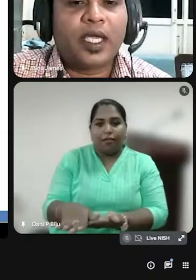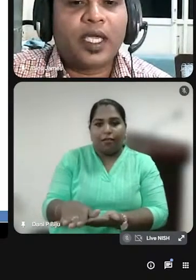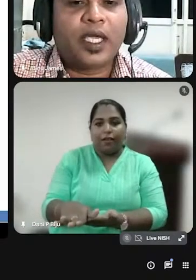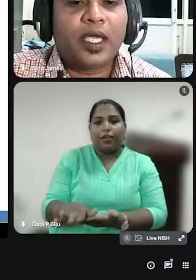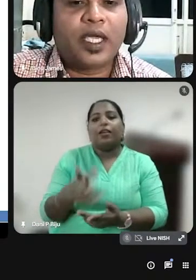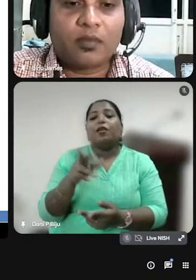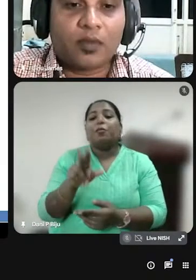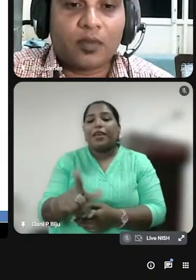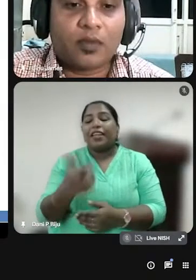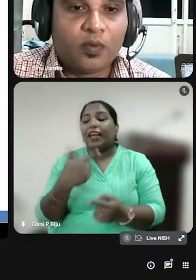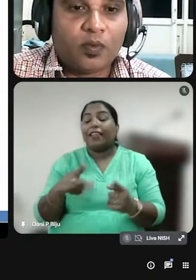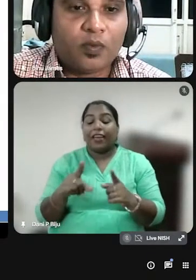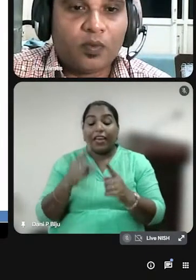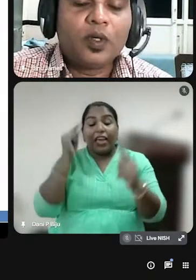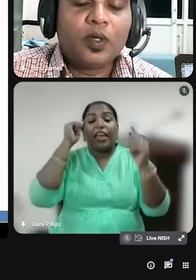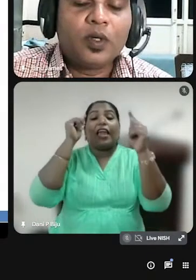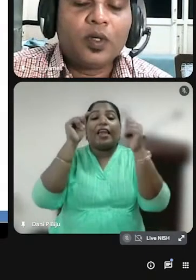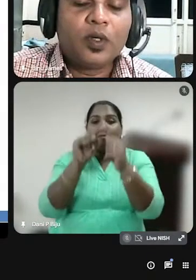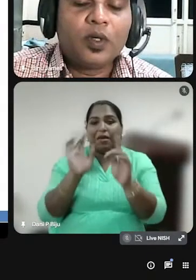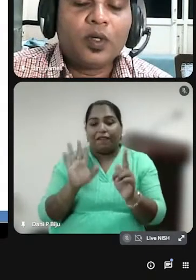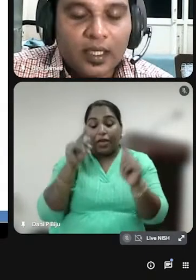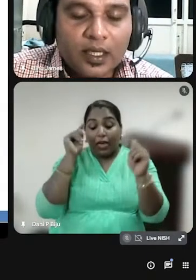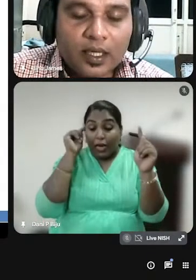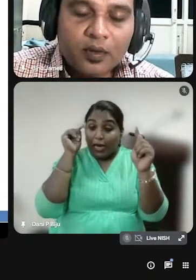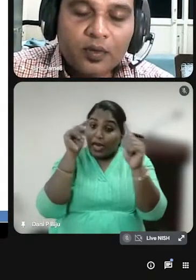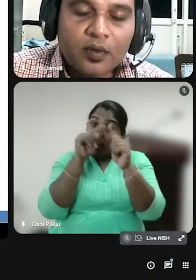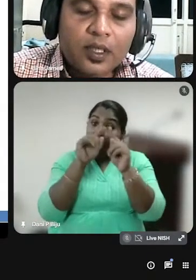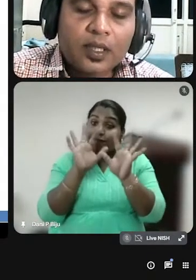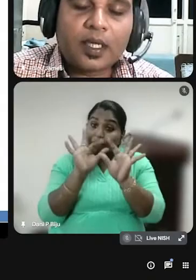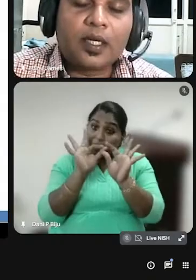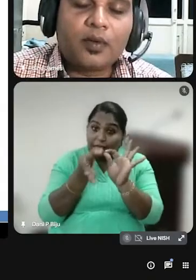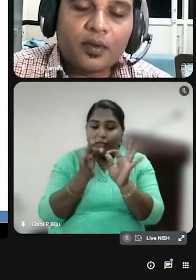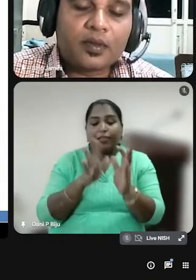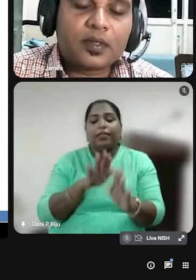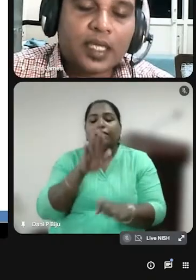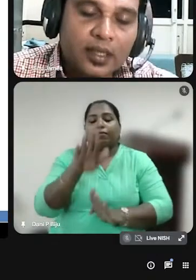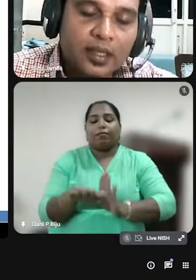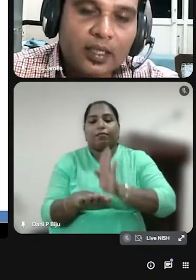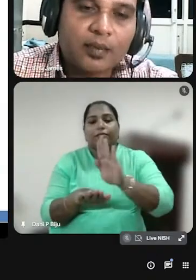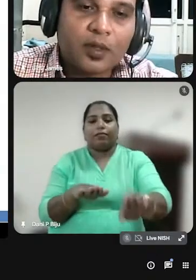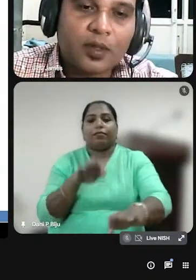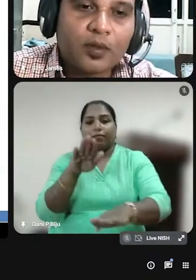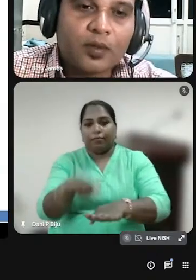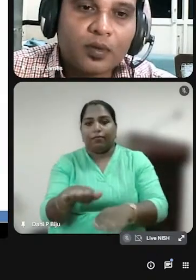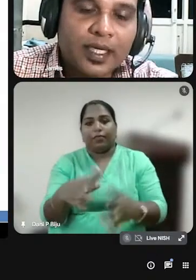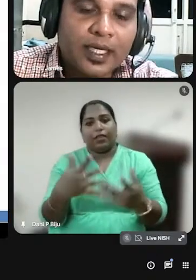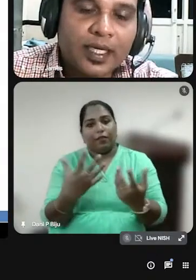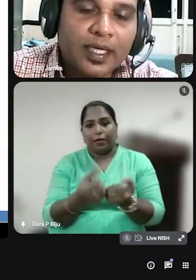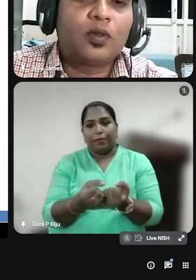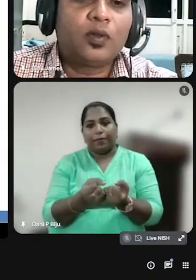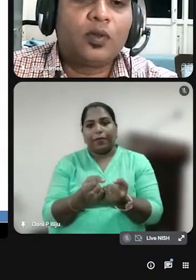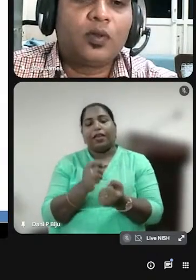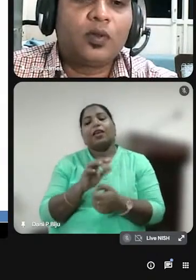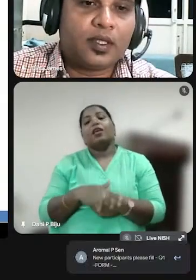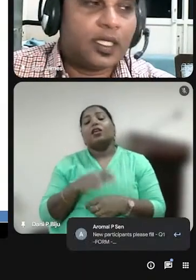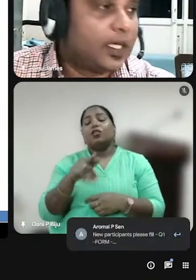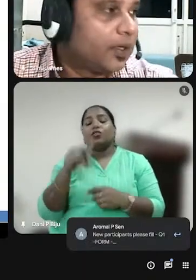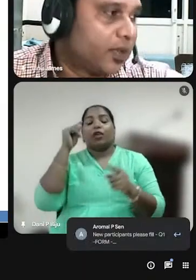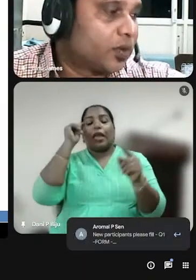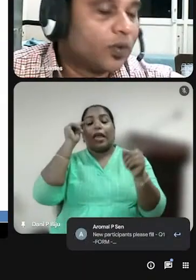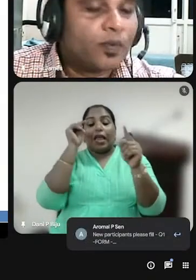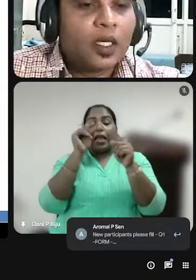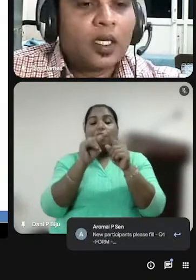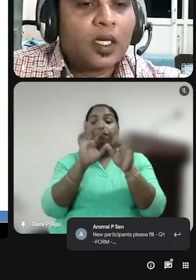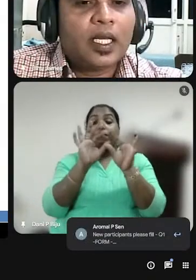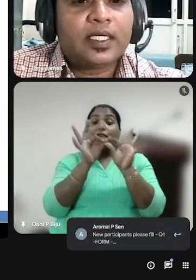ഒരു എയിം ഉണ്ടാവും, ഒരു ഇങ്ങനെ ഒരു എന്താ പറയാ, ഒരു സ്ഥലത്തേക്ക് നമ്മൾ ഒരു ലക്ഷ്യത്തോടു കൂടിയായിരിക്കും അത്